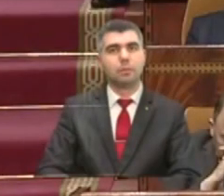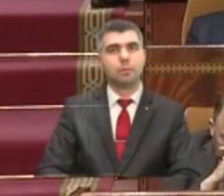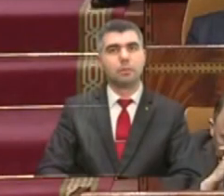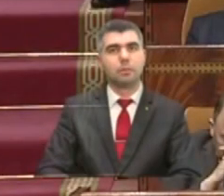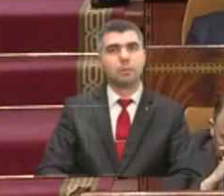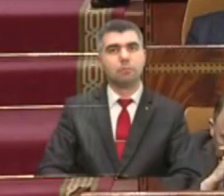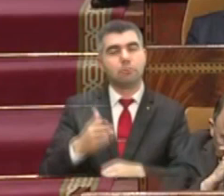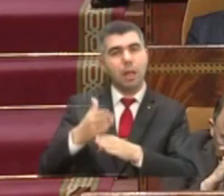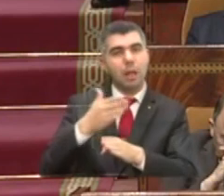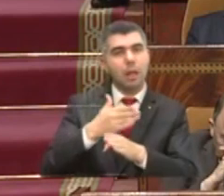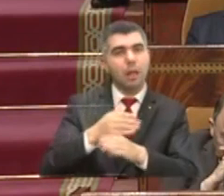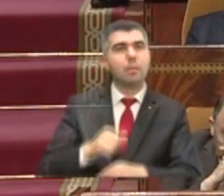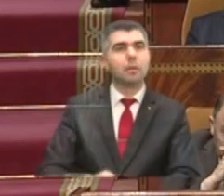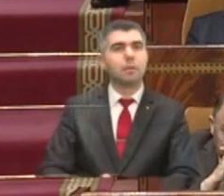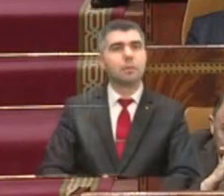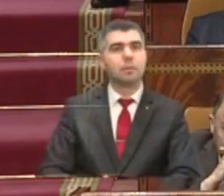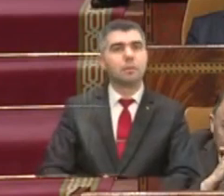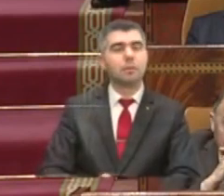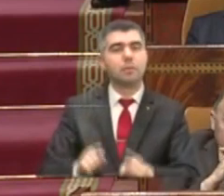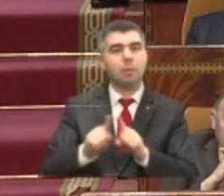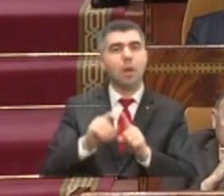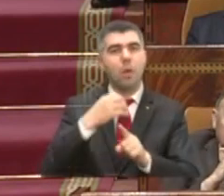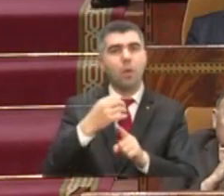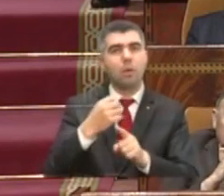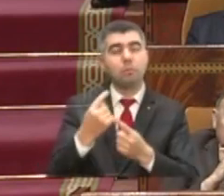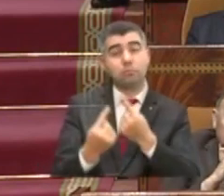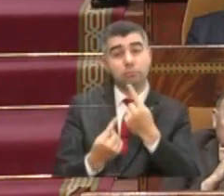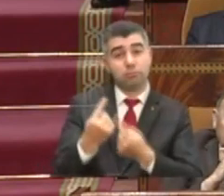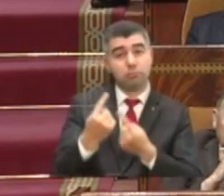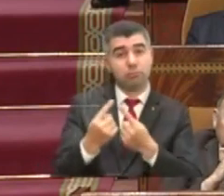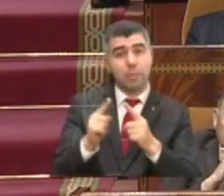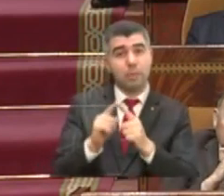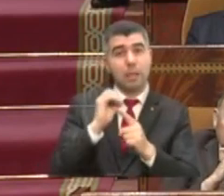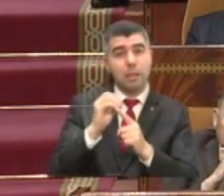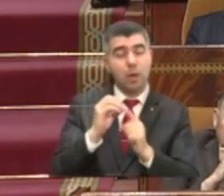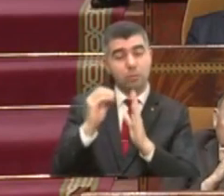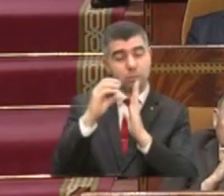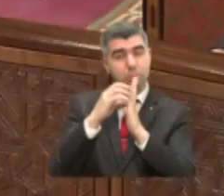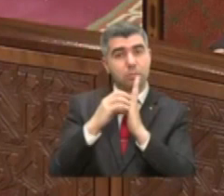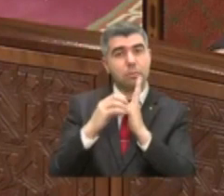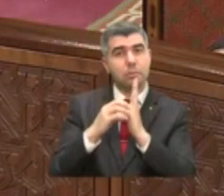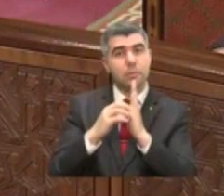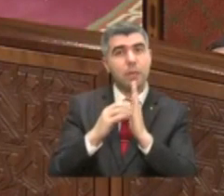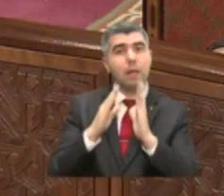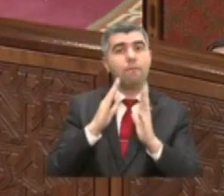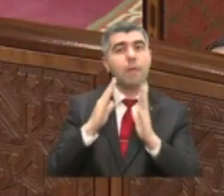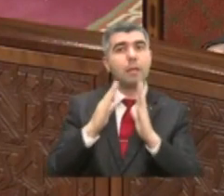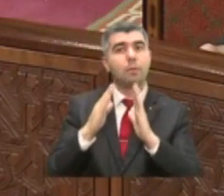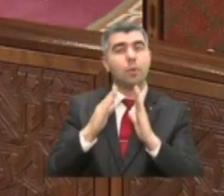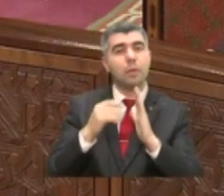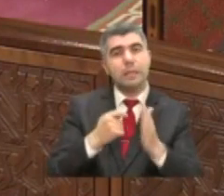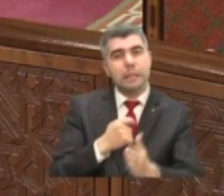أثناء تدخله بخصوص كلمة الداعشية التي ورثت في تدوينته. أنا بكل صراحة فسمعتها وقريتها في الصحافة لأول